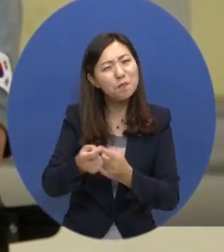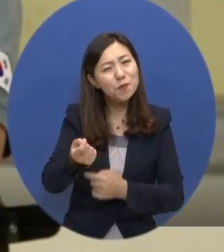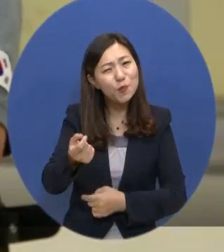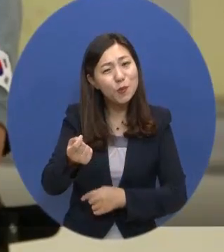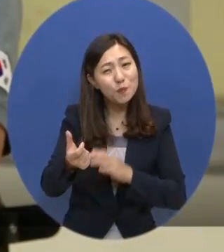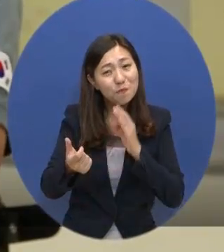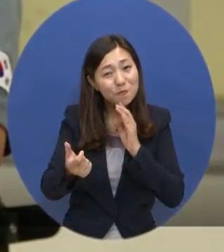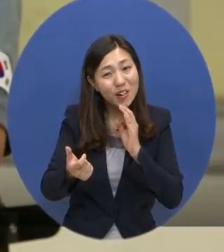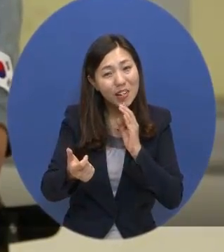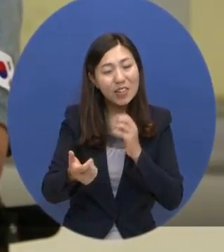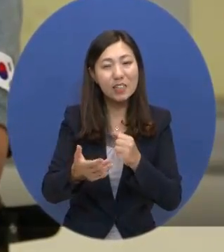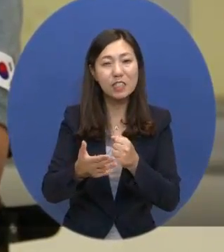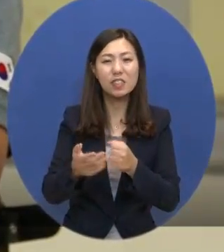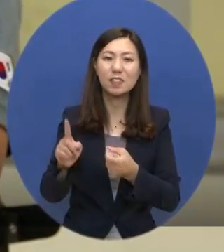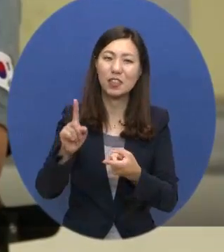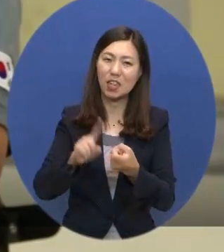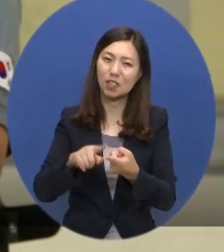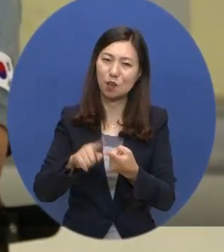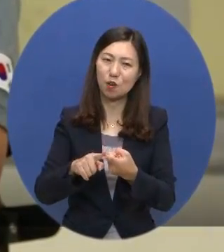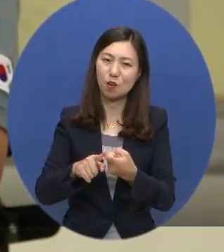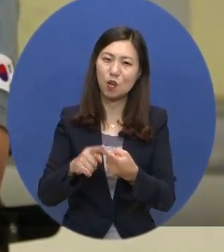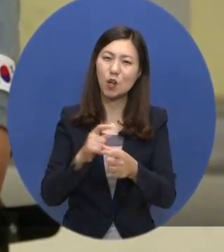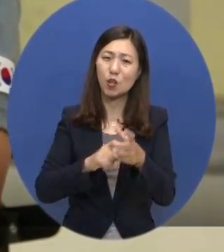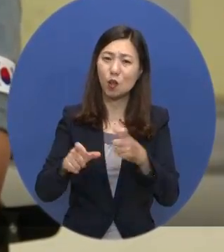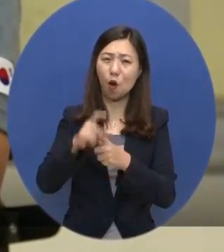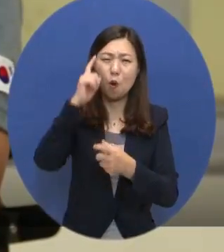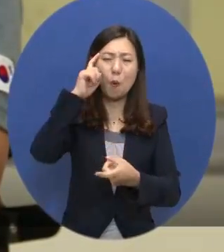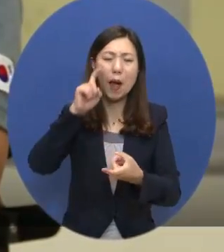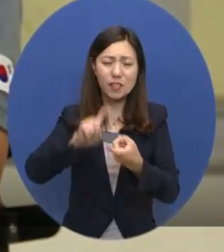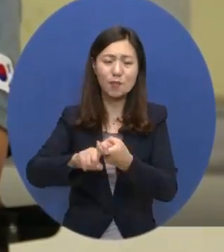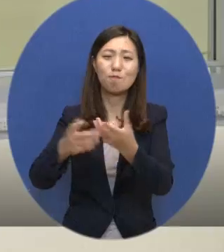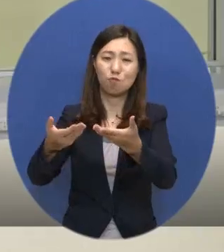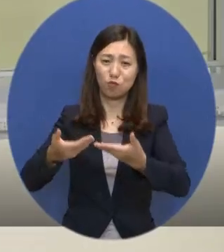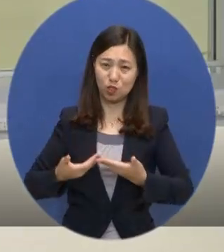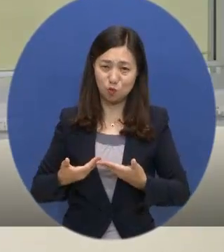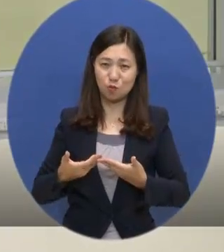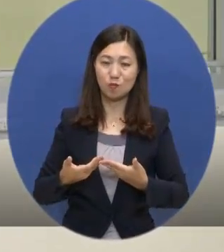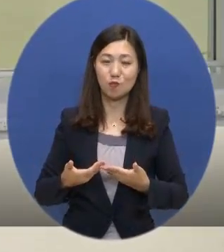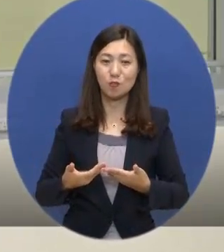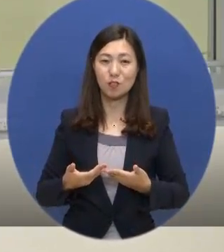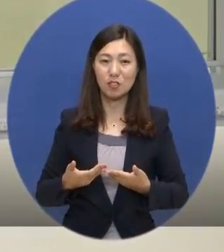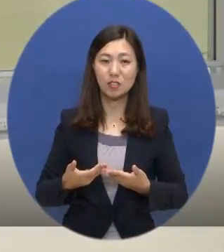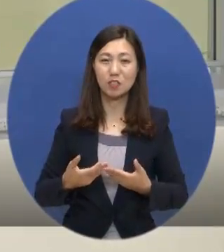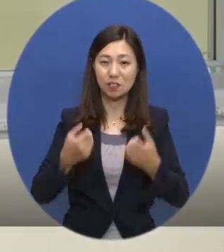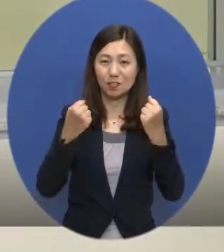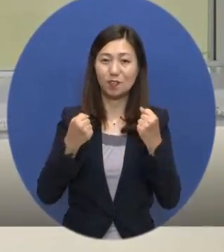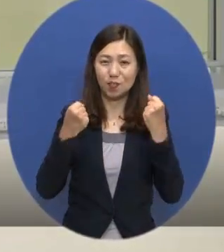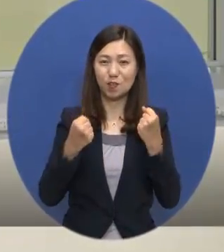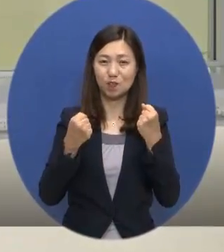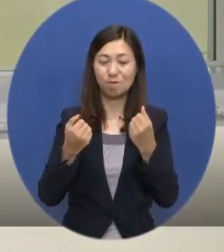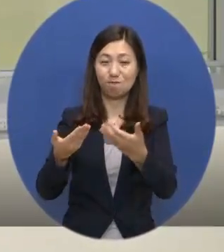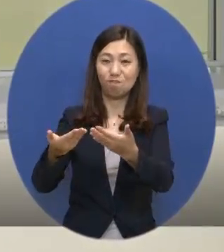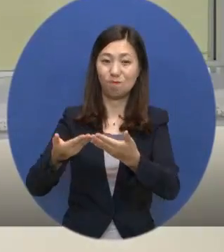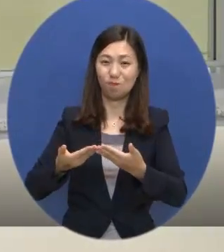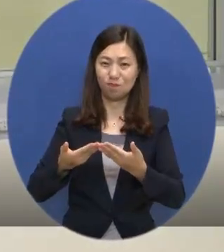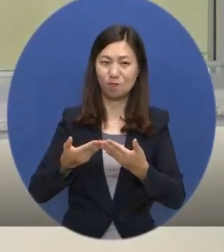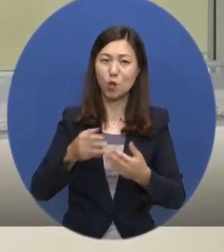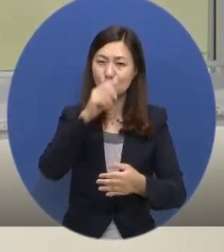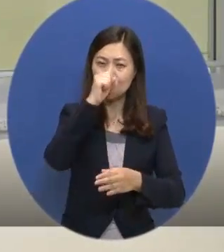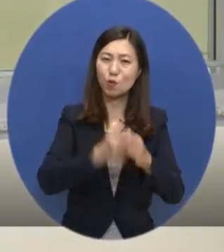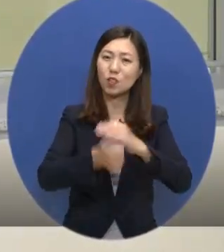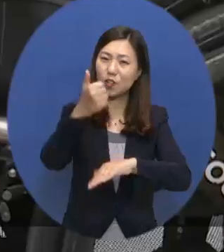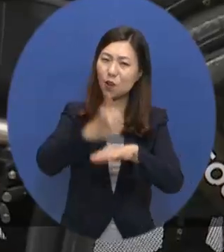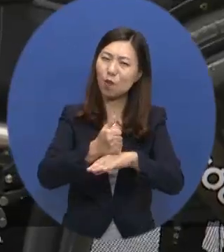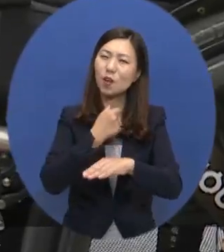적잖아요. 좀 그 부분을 좀 더 관심을 가져 줘갖고 응원을 많이 해주시면 좋은 결과가 있을 거라고